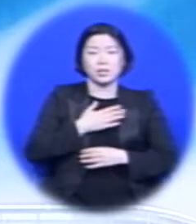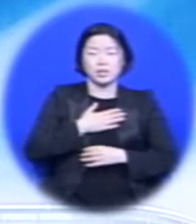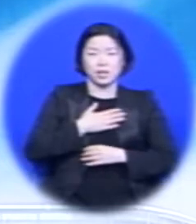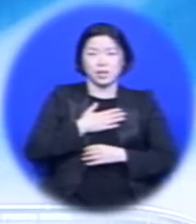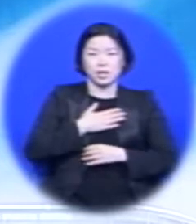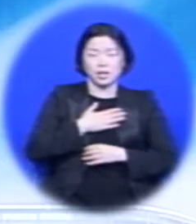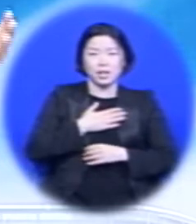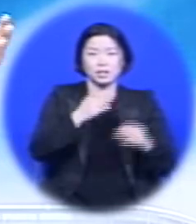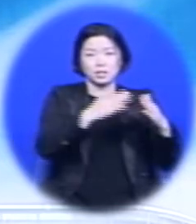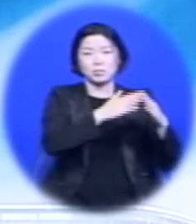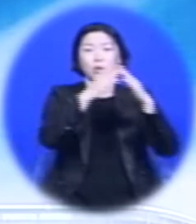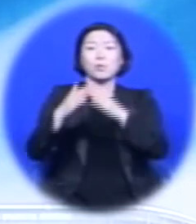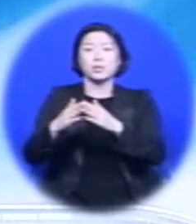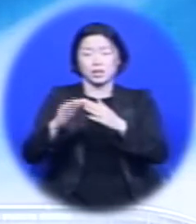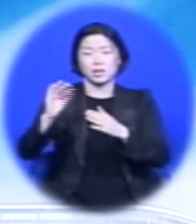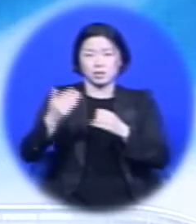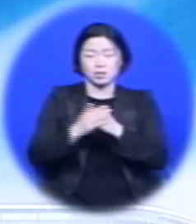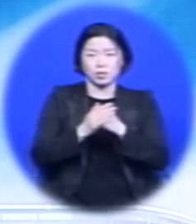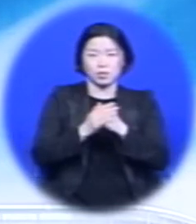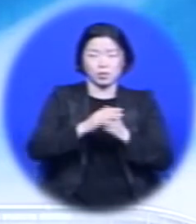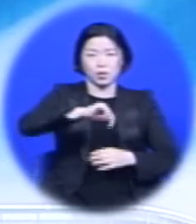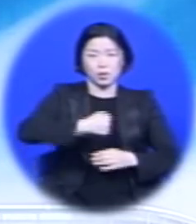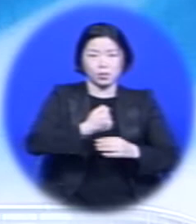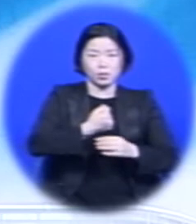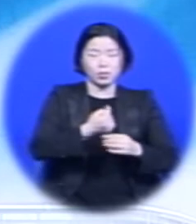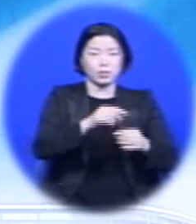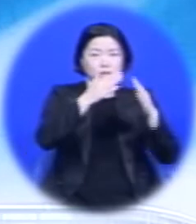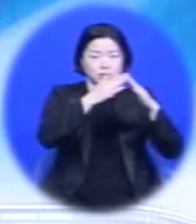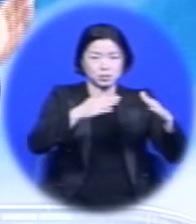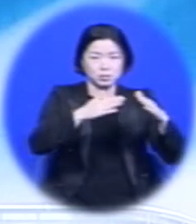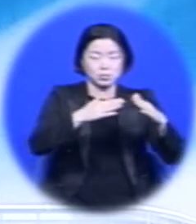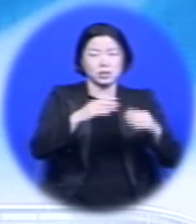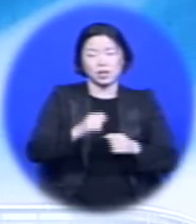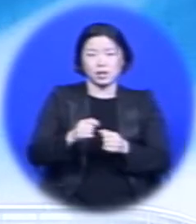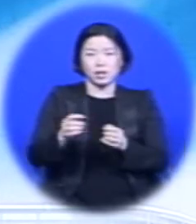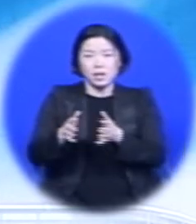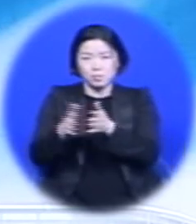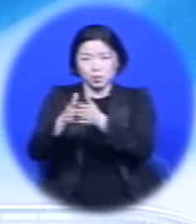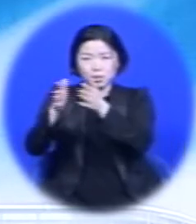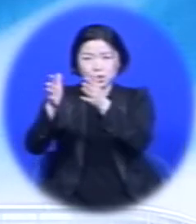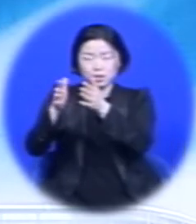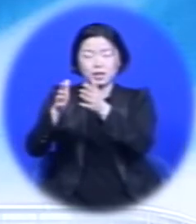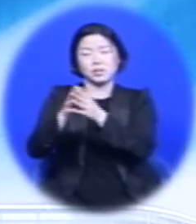사택이 옮기게 됐습니다. 단독주택에서 살다가 이제 연립주택으로 들어가게 됐습니다.